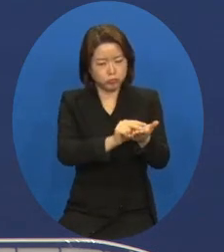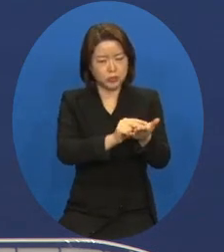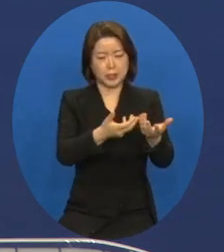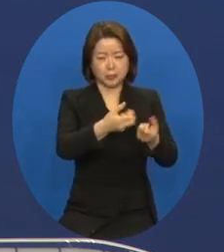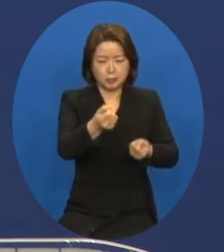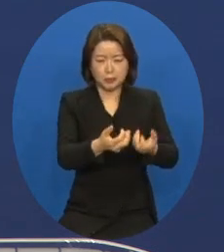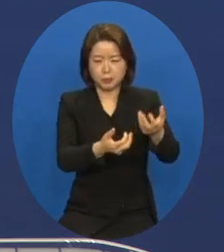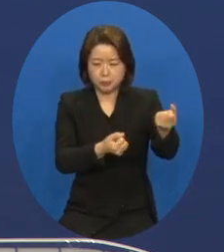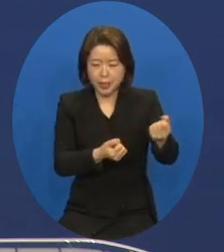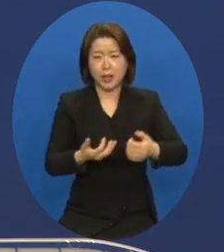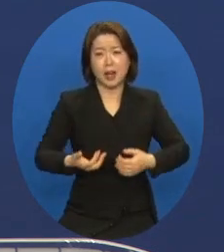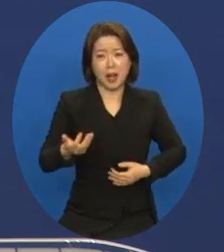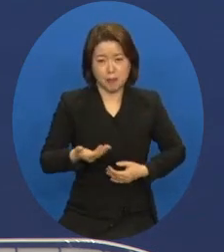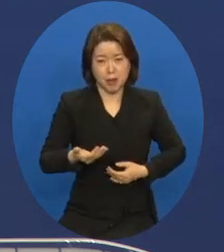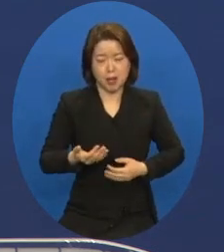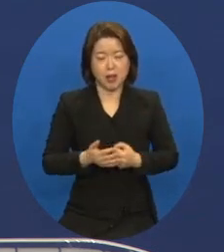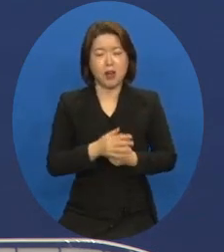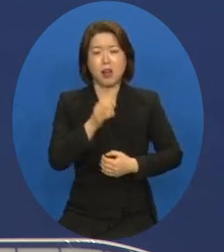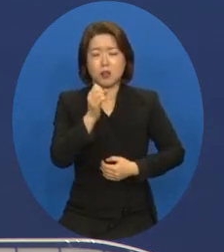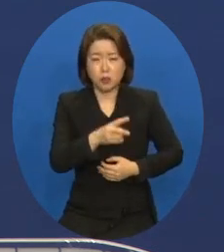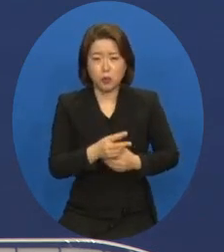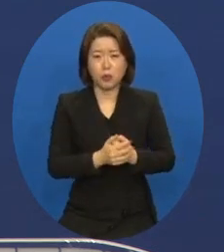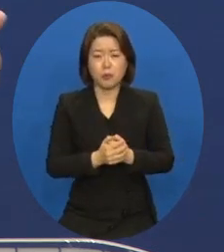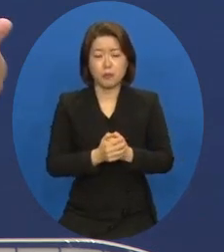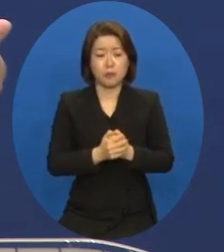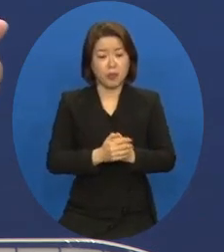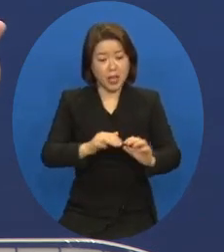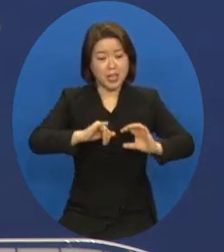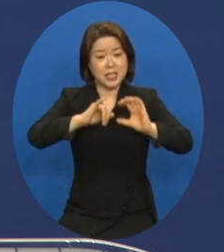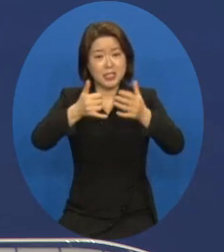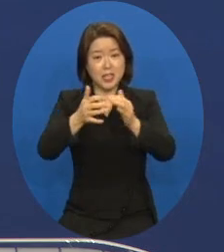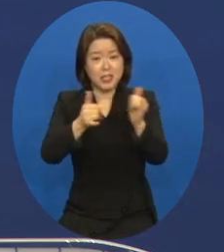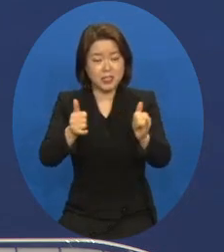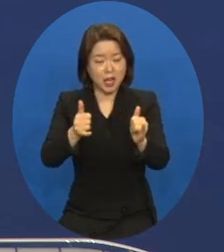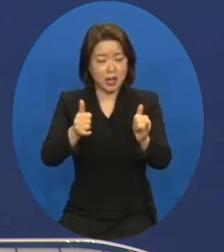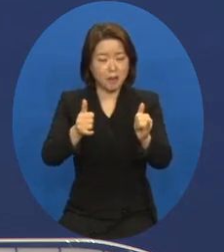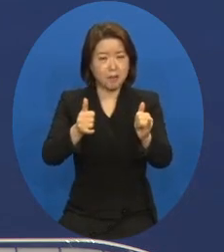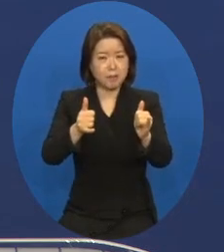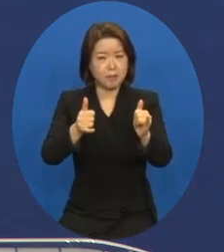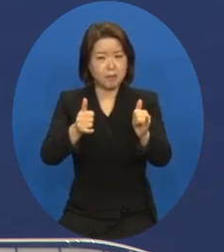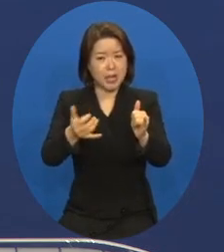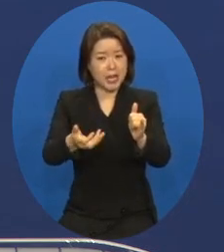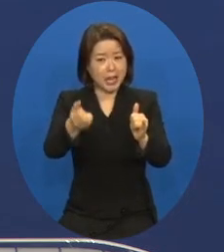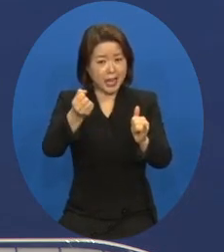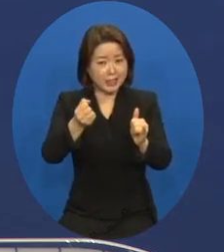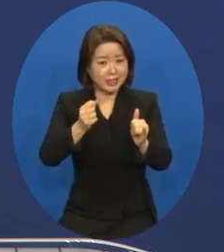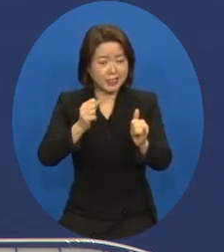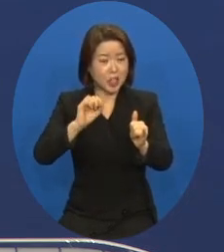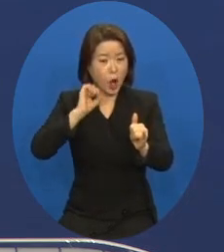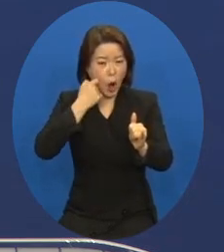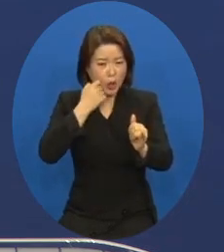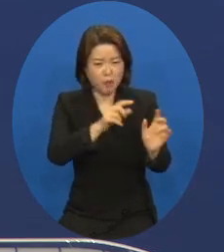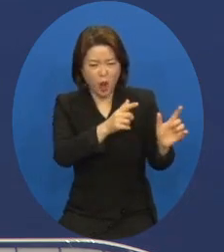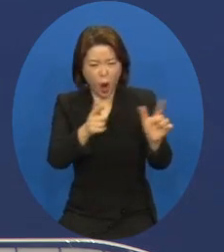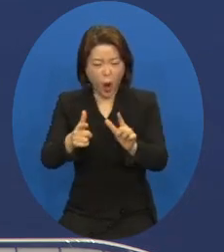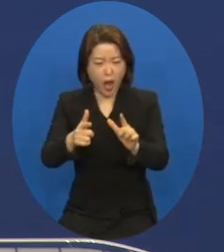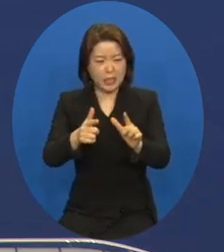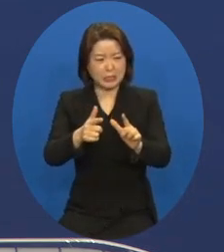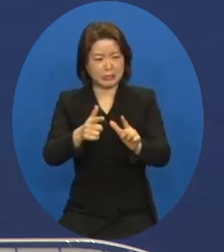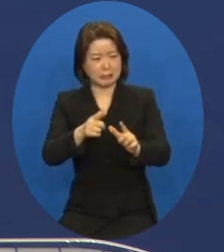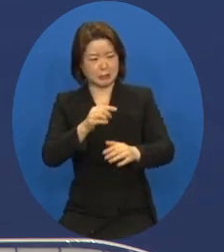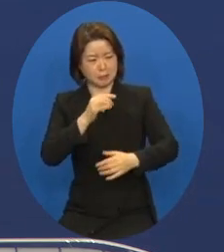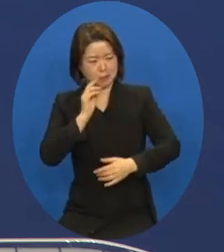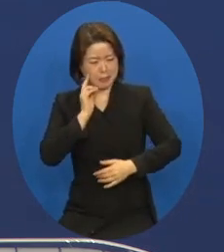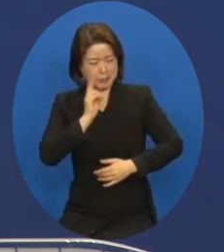아픔들 그리고 세상 사람들에게도 있기 쉽지 않은 여러가지 충 분들이 고린도 교회 안을